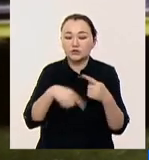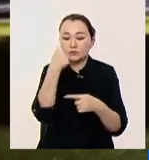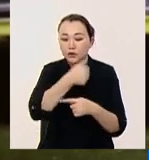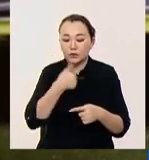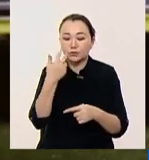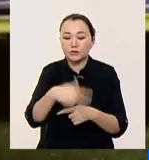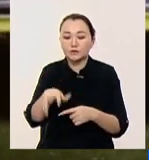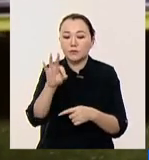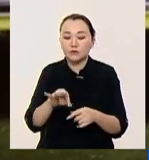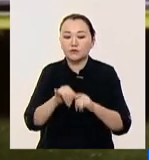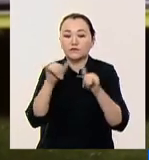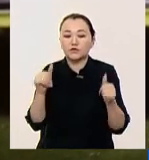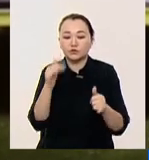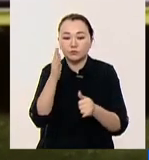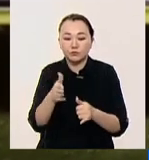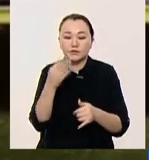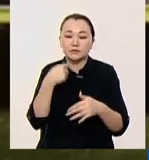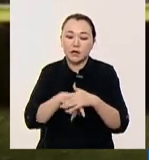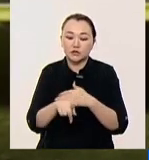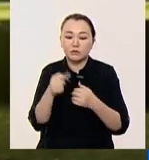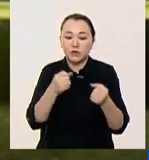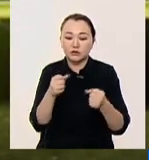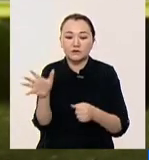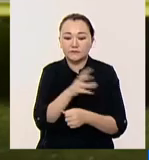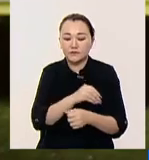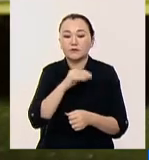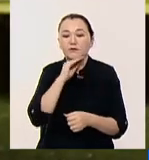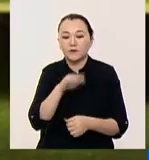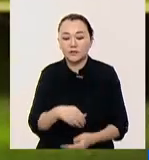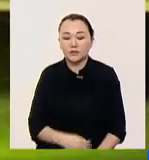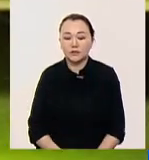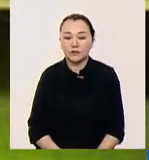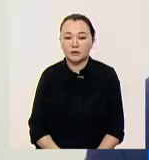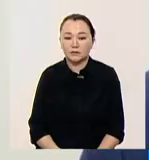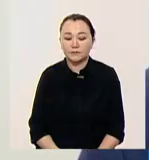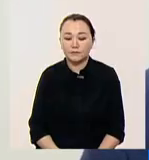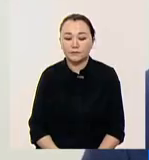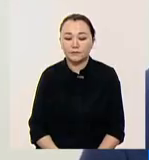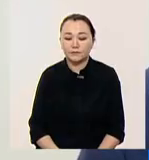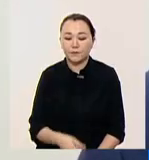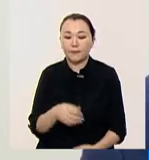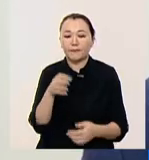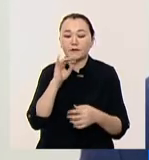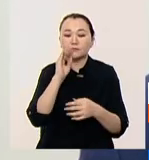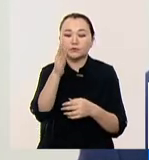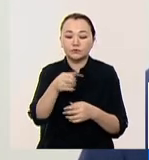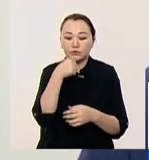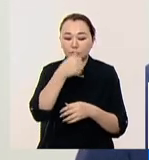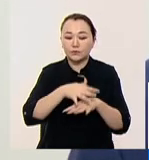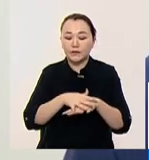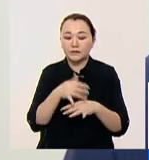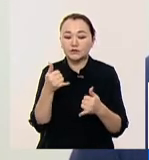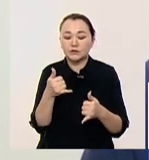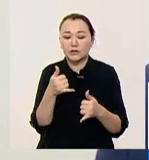кемі 30%-ға өсіп отырады. Демек, көлік бәріне жетеді деген сөз. Ал бірақ енді мынау банктер қазір шешім алды,